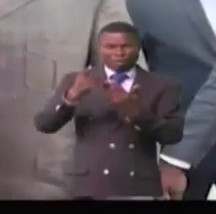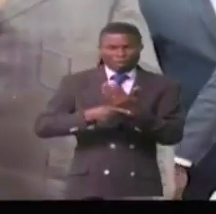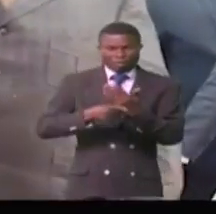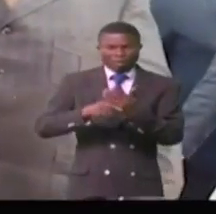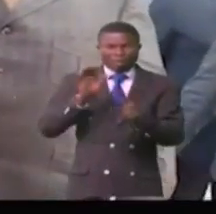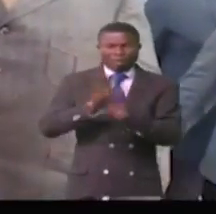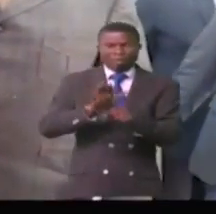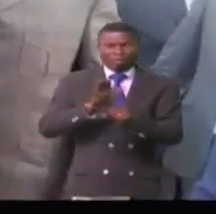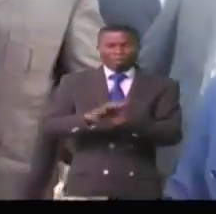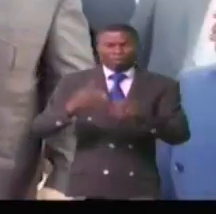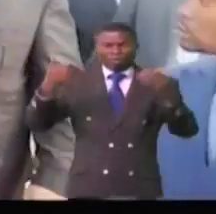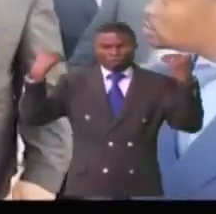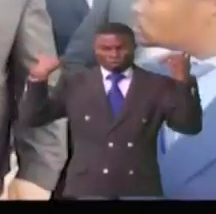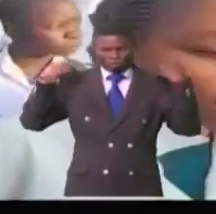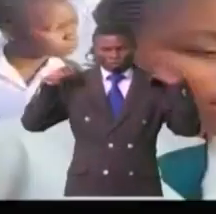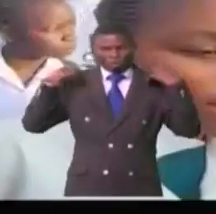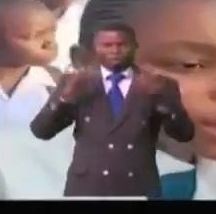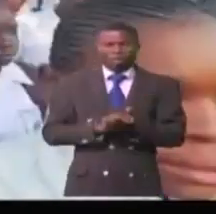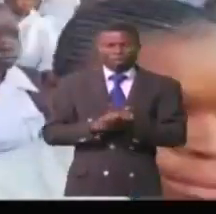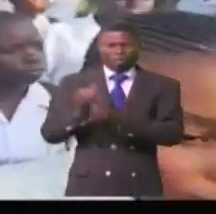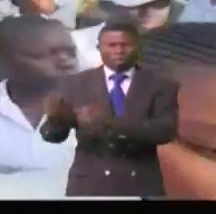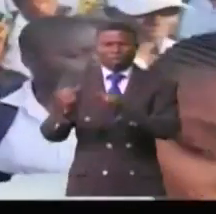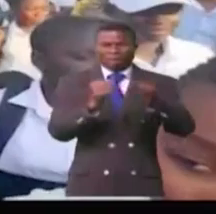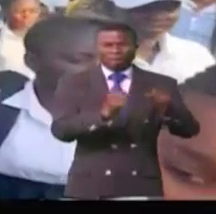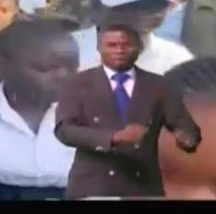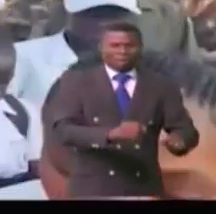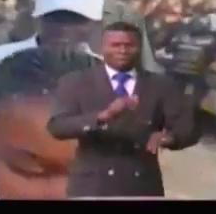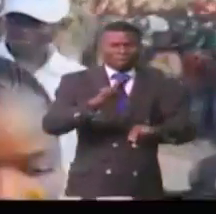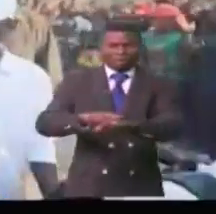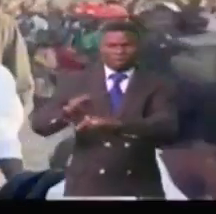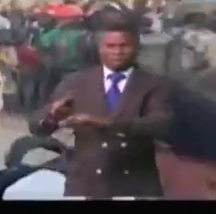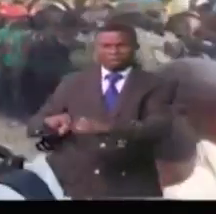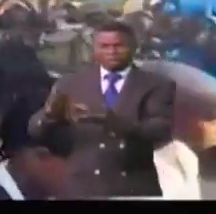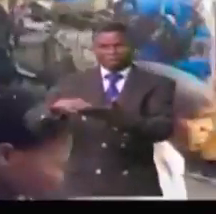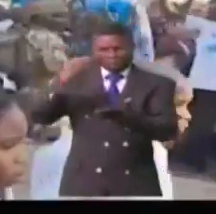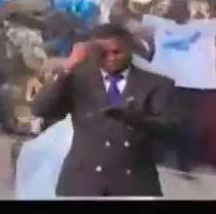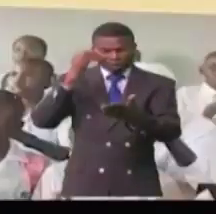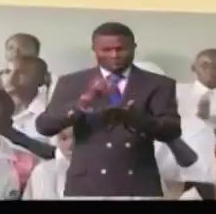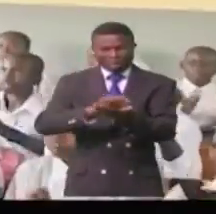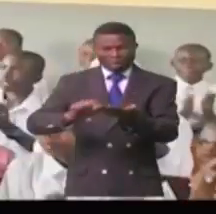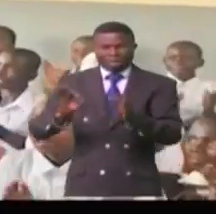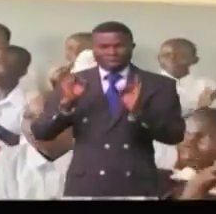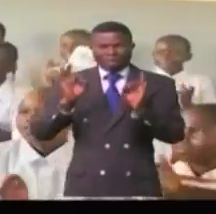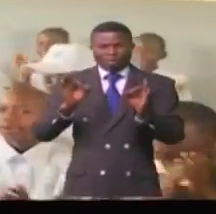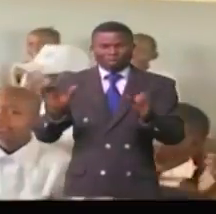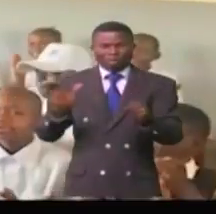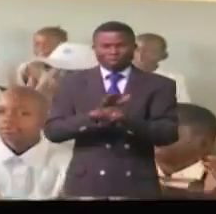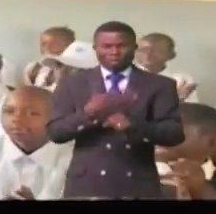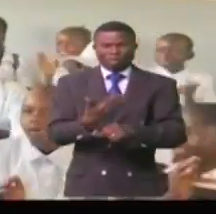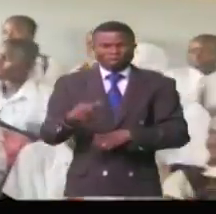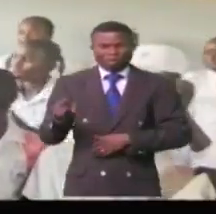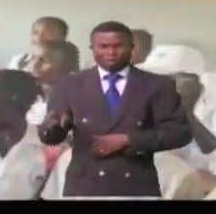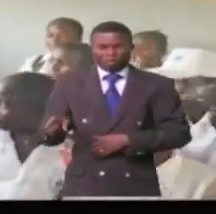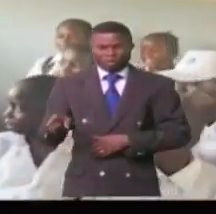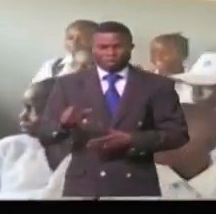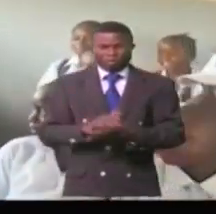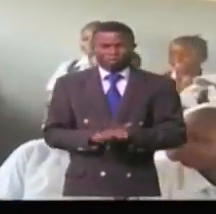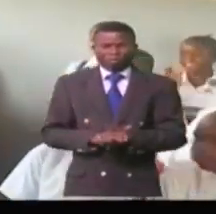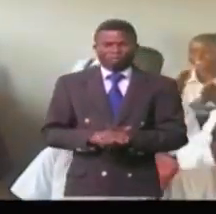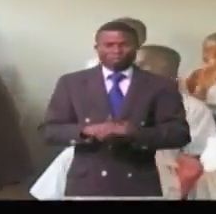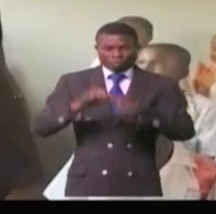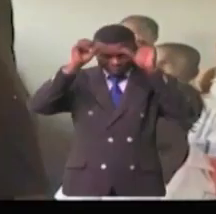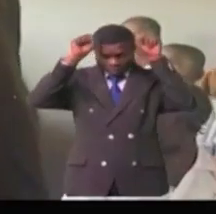nombreux autres officiels a installé les élèves dans les nouvelles salles de classe bien équipées. Les pères de la